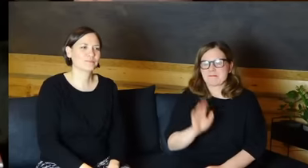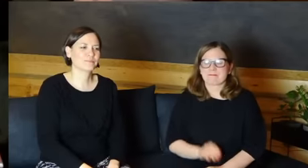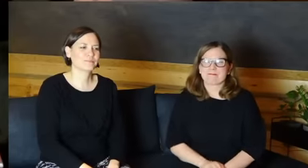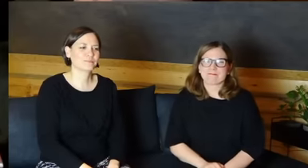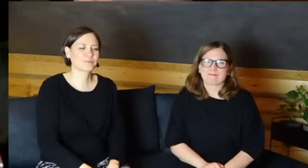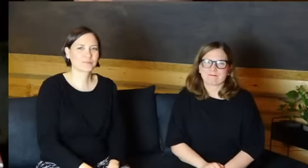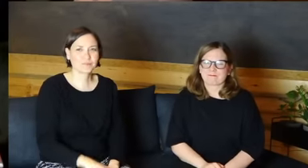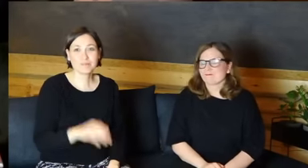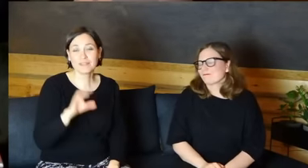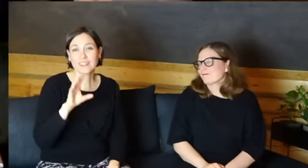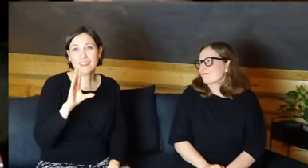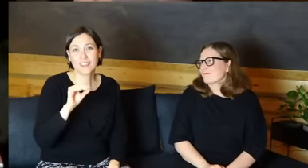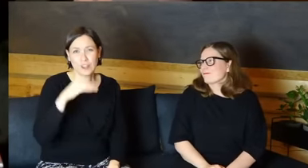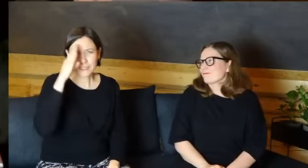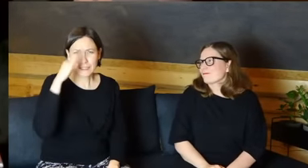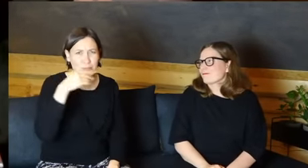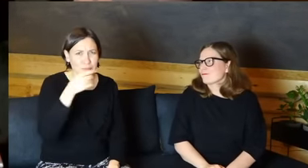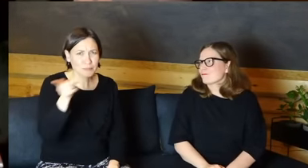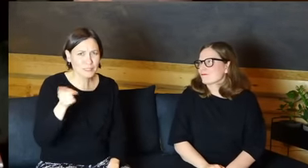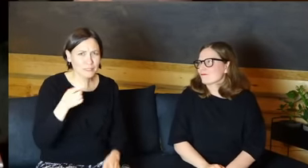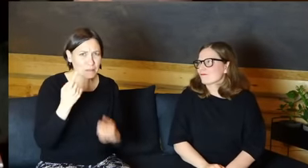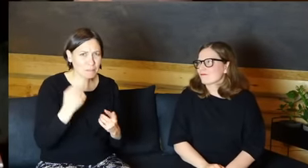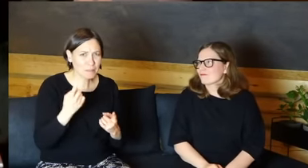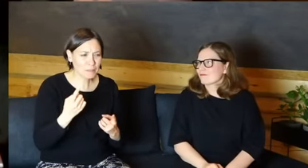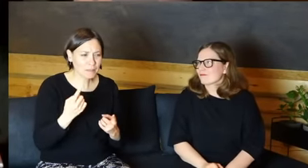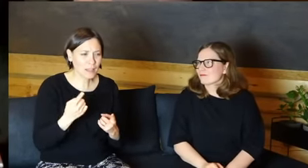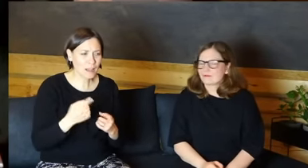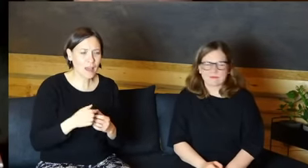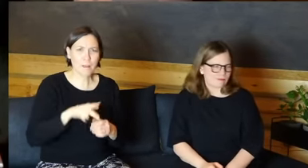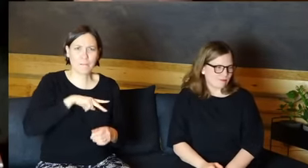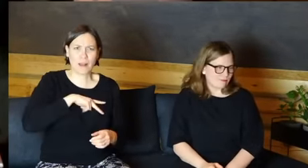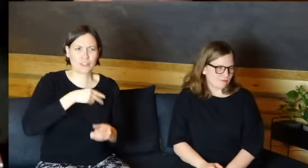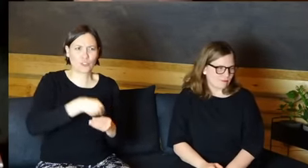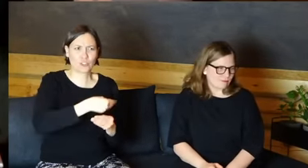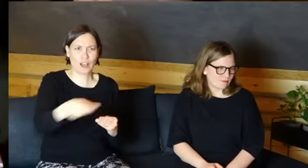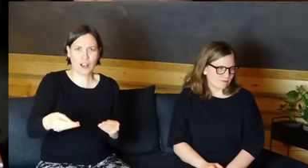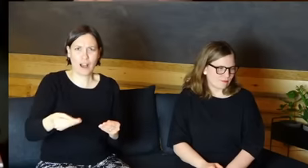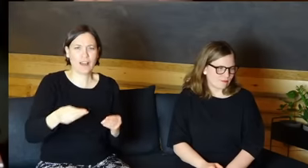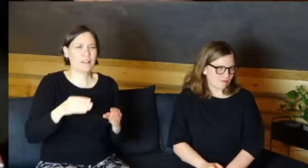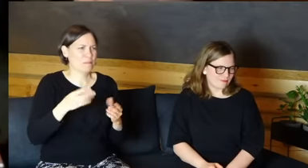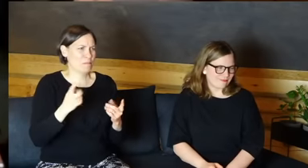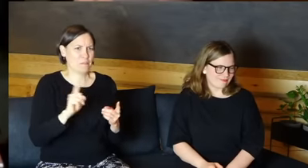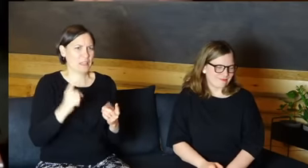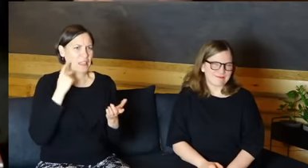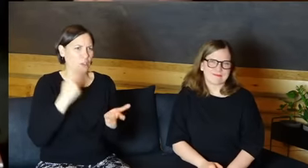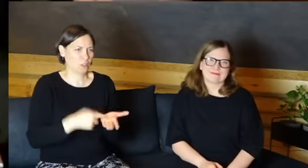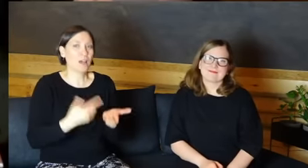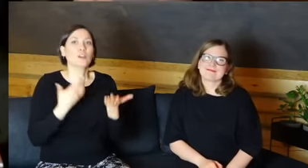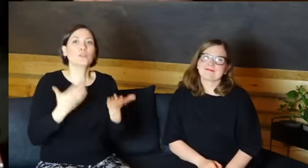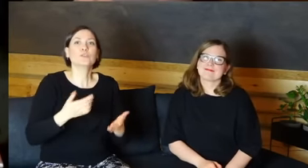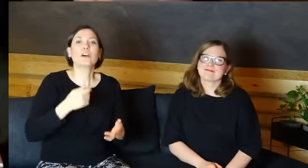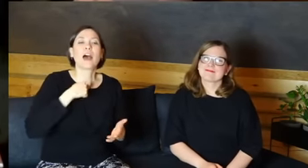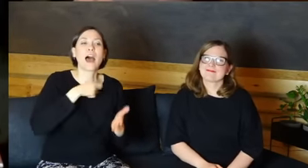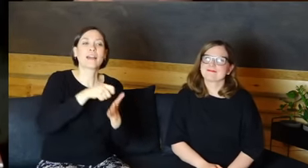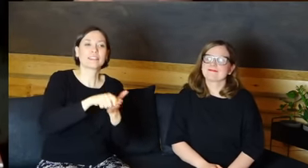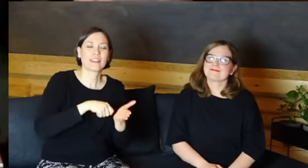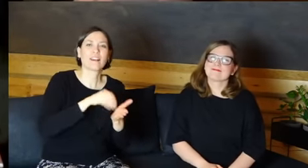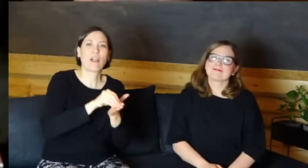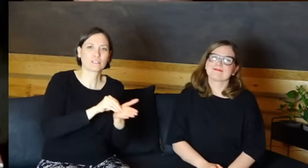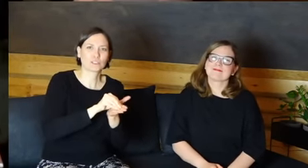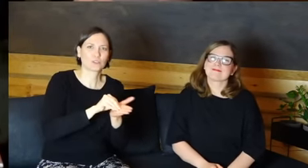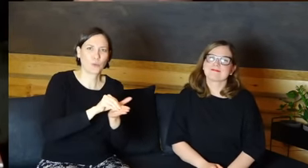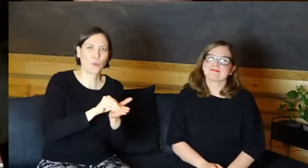Joo, tuossa saattoi osaa ihmetellä, puhuin jo niistä palkinnonjakoista. Täällä ääntenlaskenta on käynnissä. Sen vuoksi otettiin nämä puhelut tähän